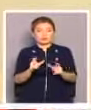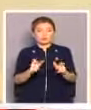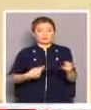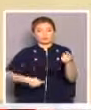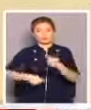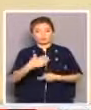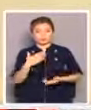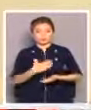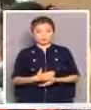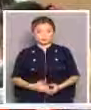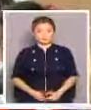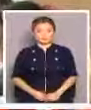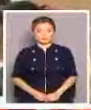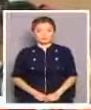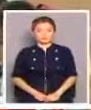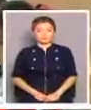мектепке қайта оралды.